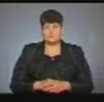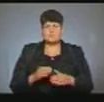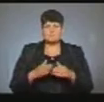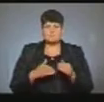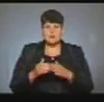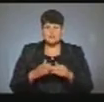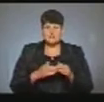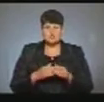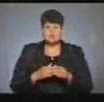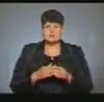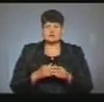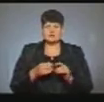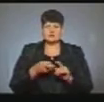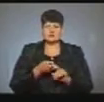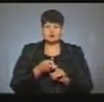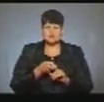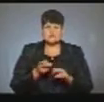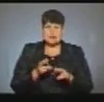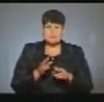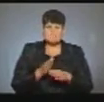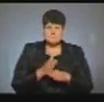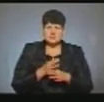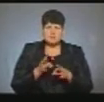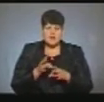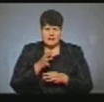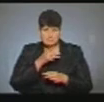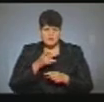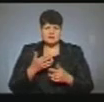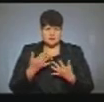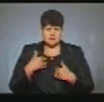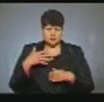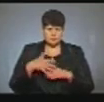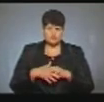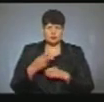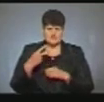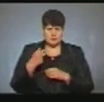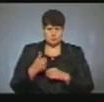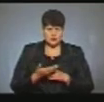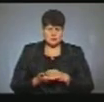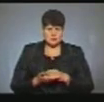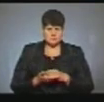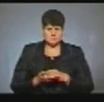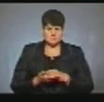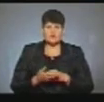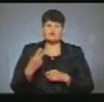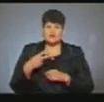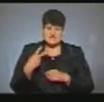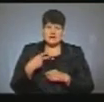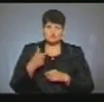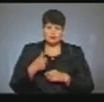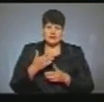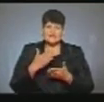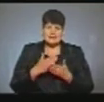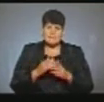Практичне здійснення стосується, зокрема, міжопалювального періоду, наскільки ми розуміємо, у 2020 році. У 2020 році є